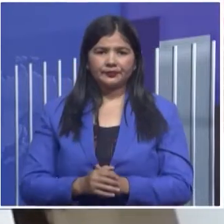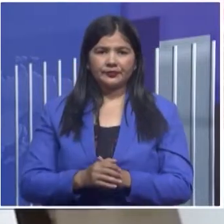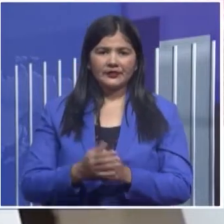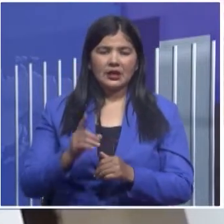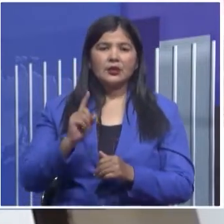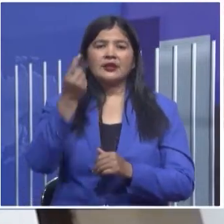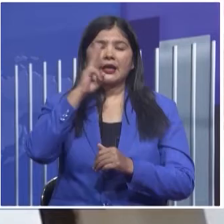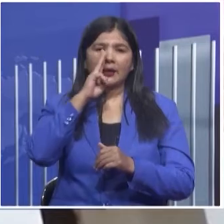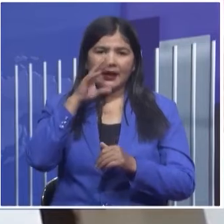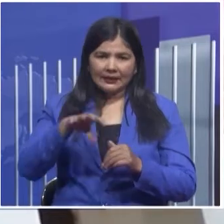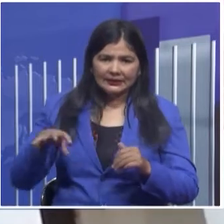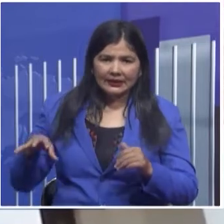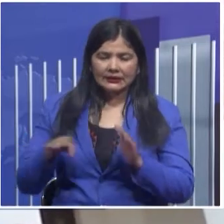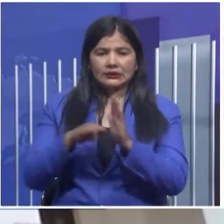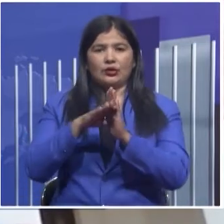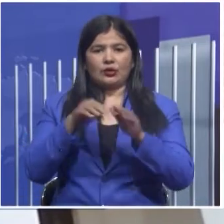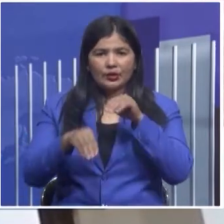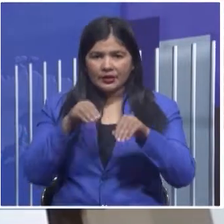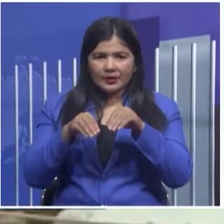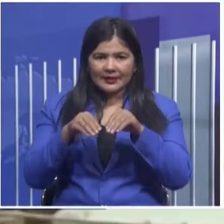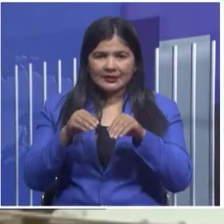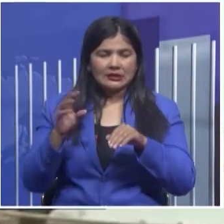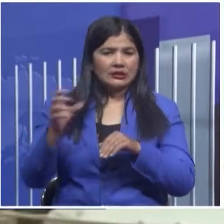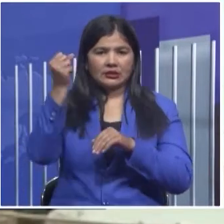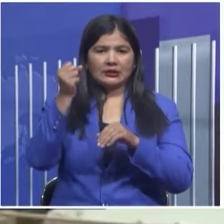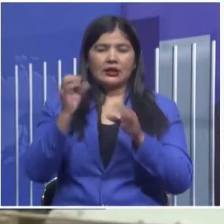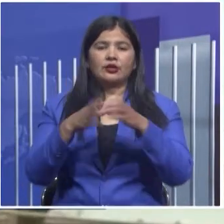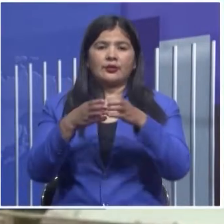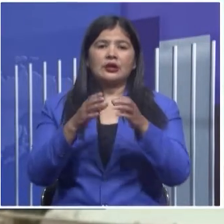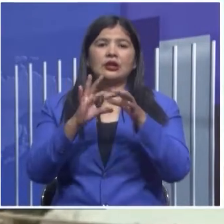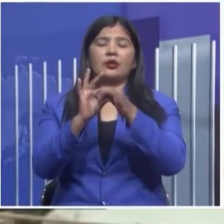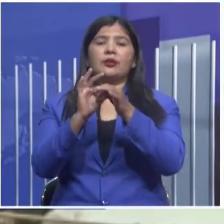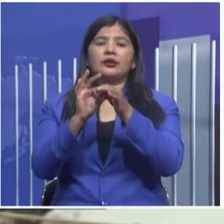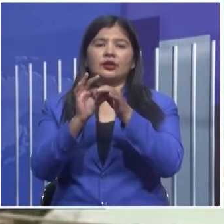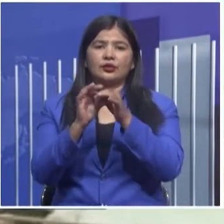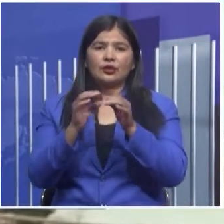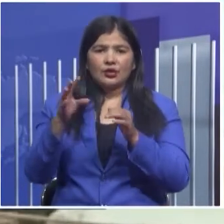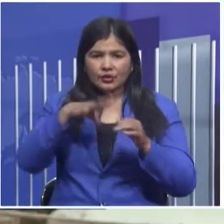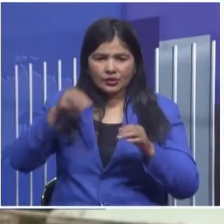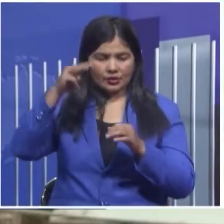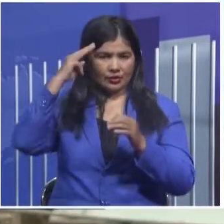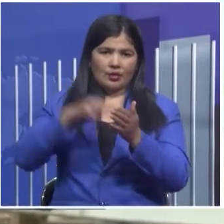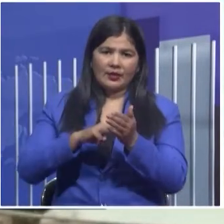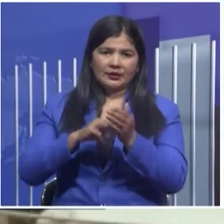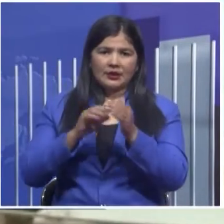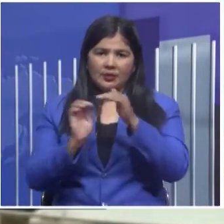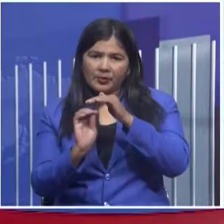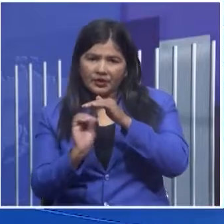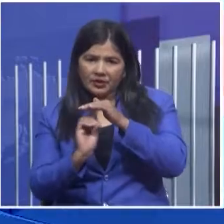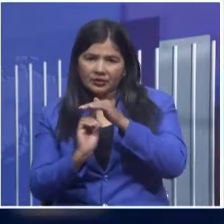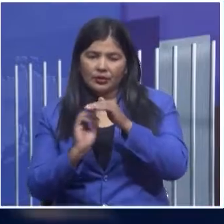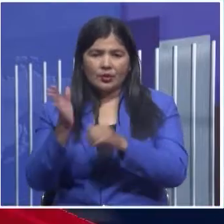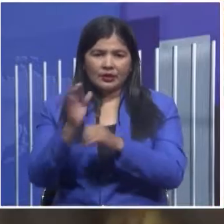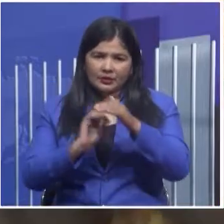आगामी वैशाखमा स्थानीय तहको निर्वाचन गर्न सत्ता गठबन्धनका नेताहरू सहमत, आगामी बिहिबार मन्त्री परिषदको बैठकबाट मिति घोषणा